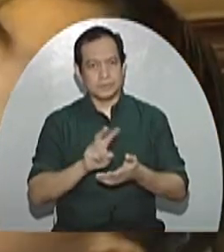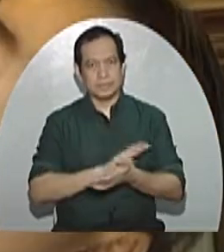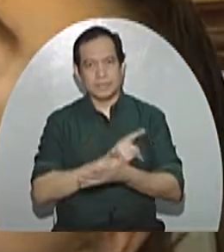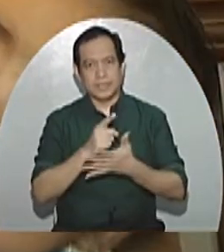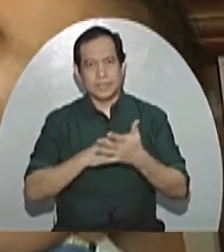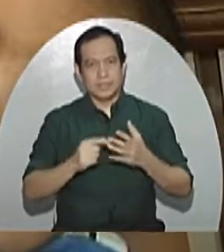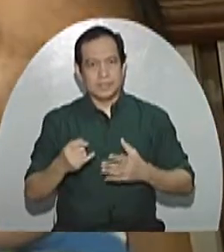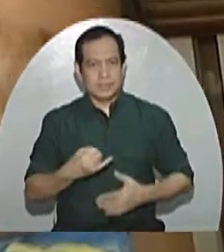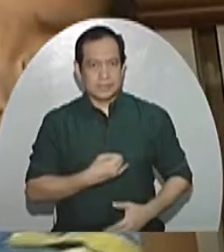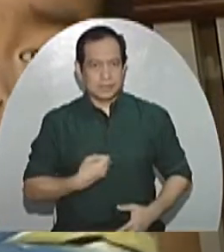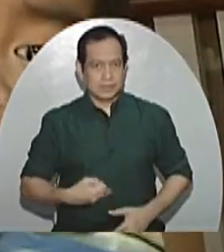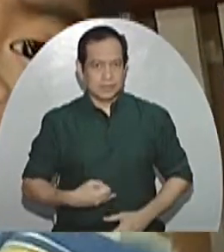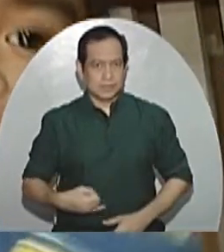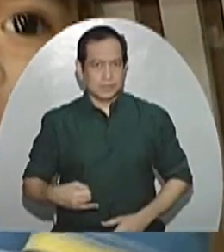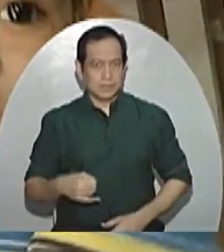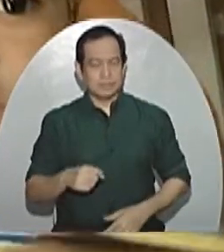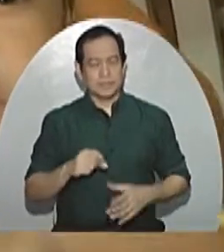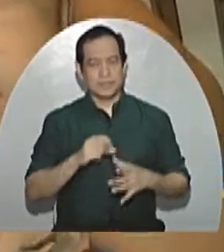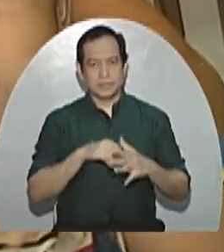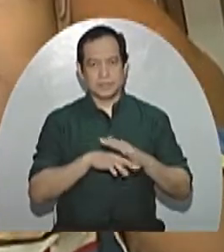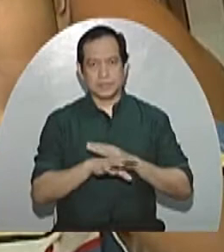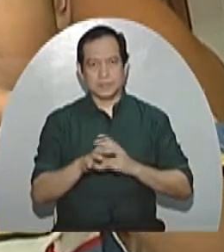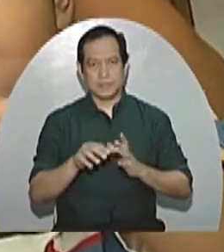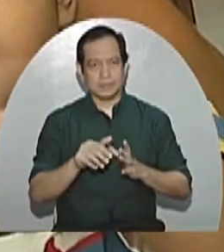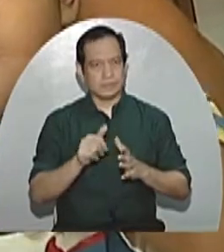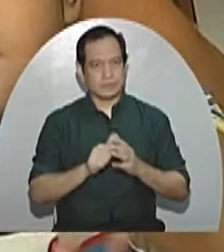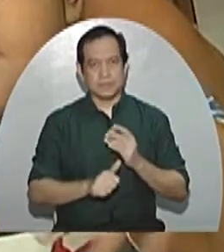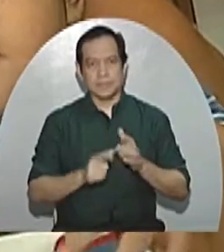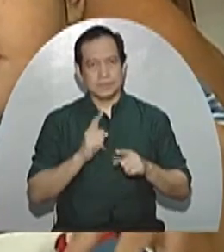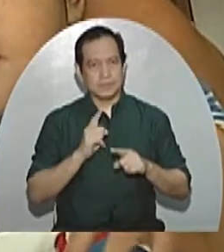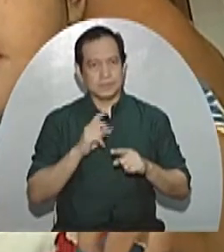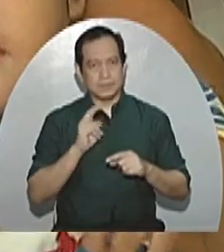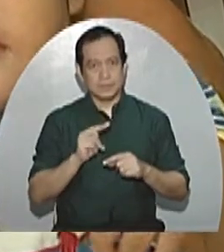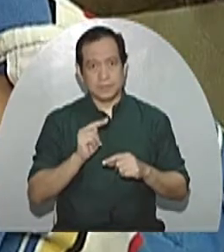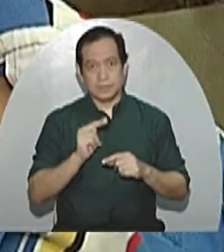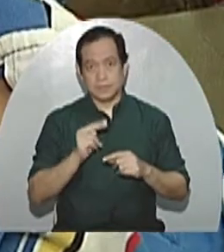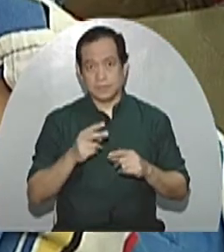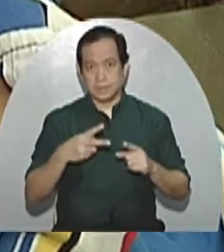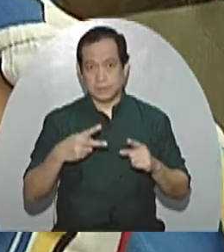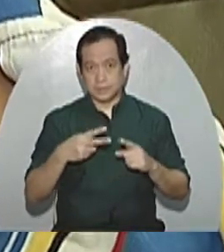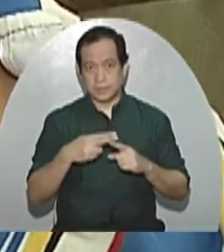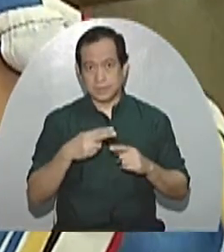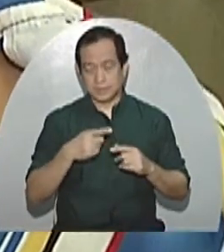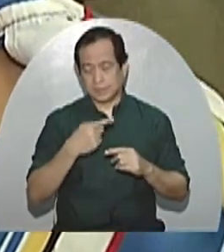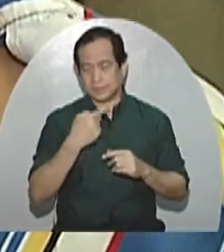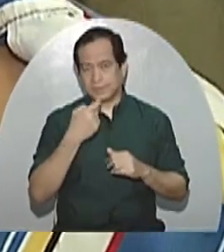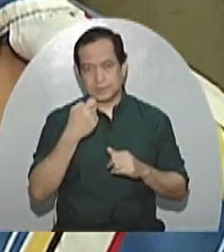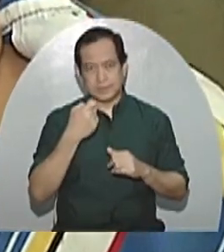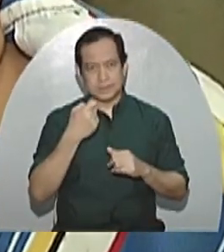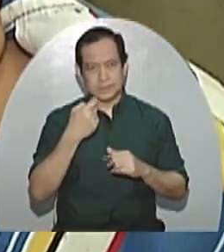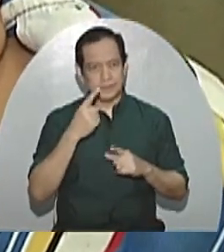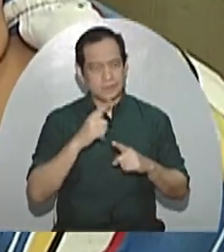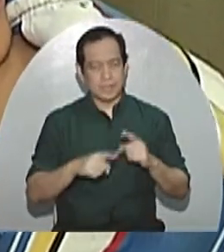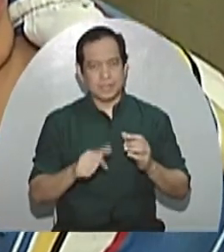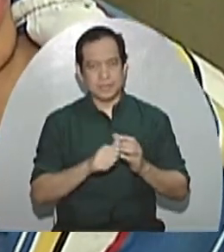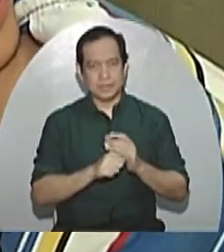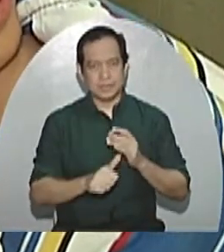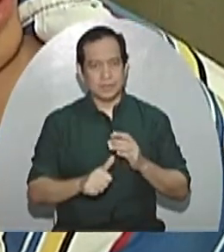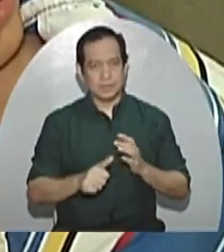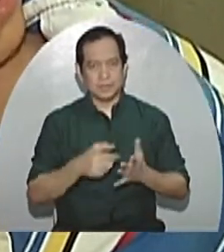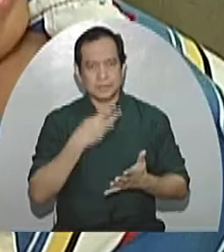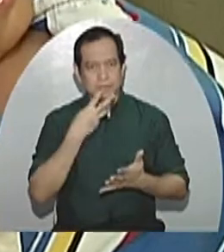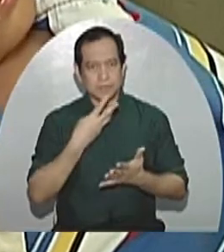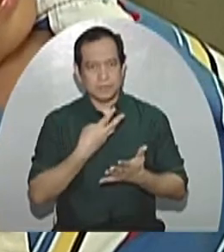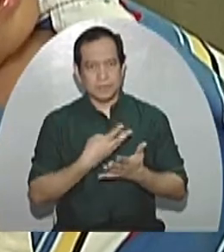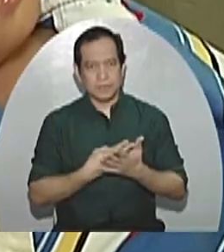sa pupo niya po na ano na yun. Kailangan po putulin po yun. Kaya po hindi siya nakapupo ng maayos, hindi